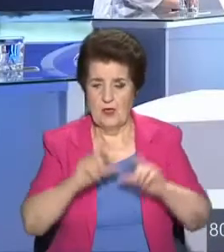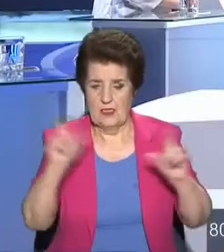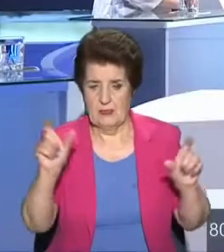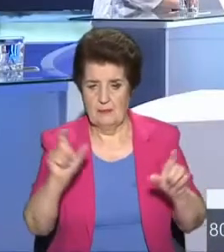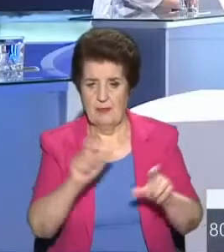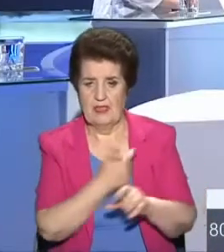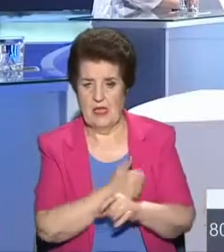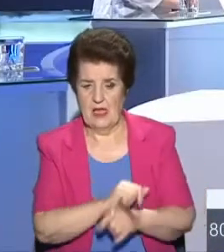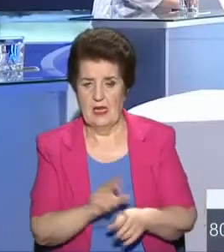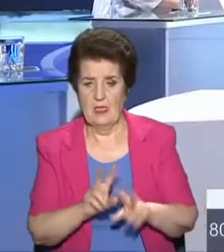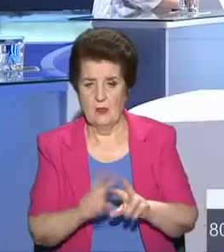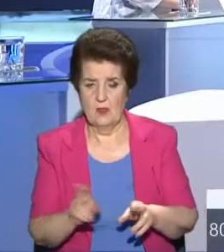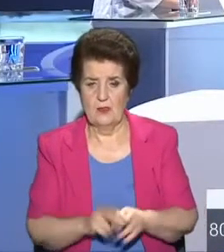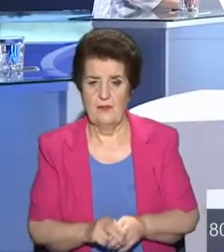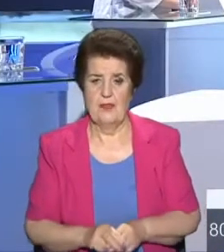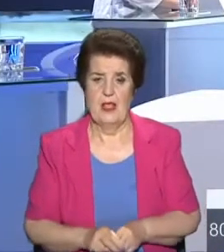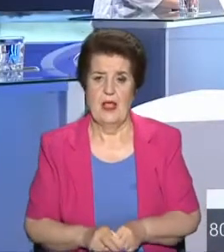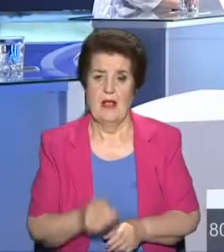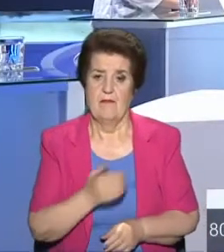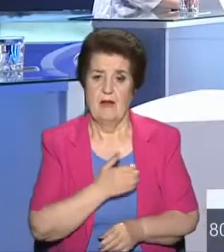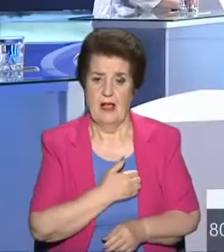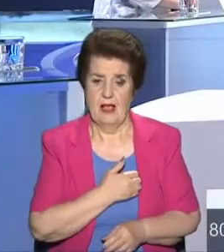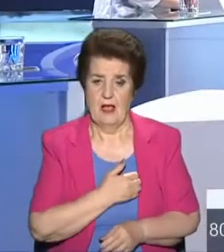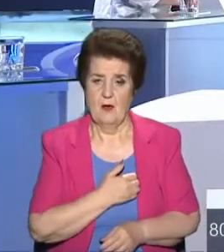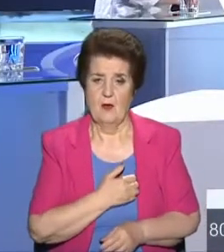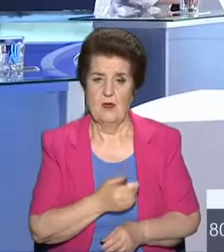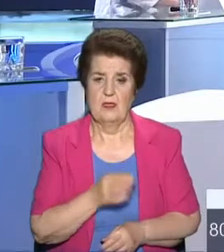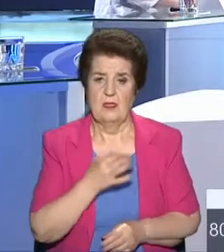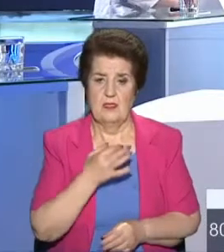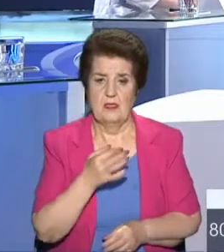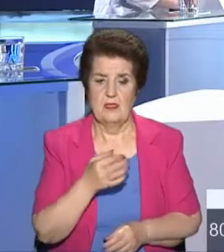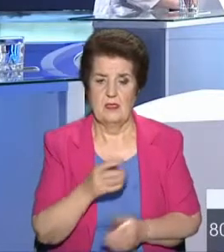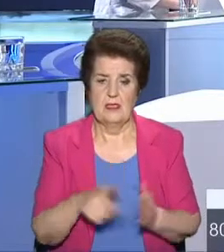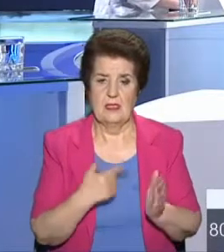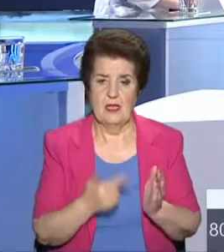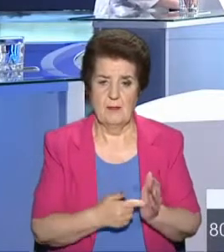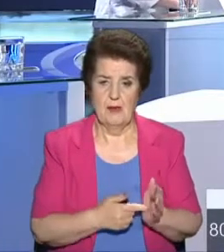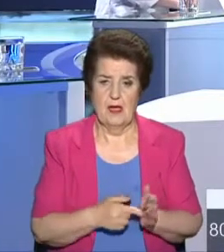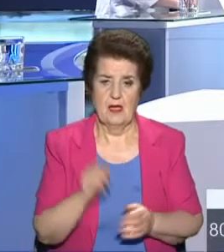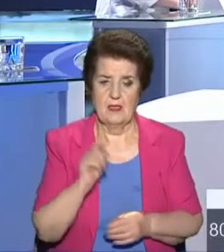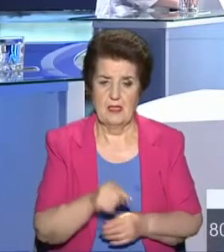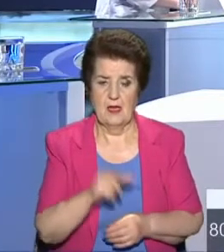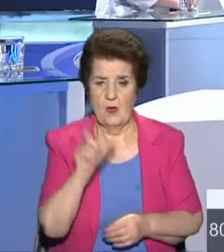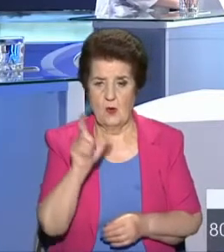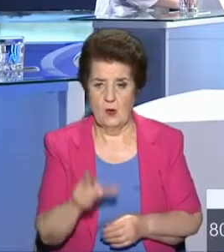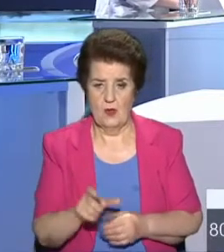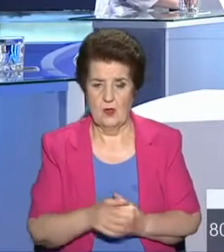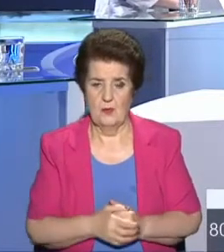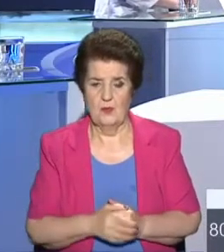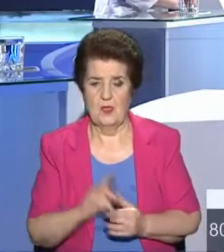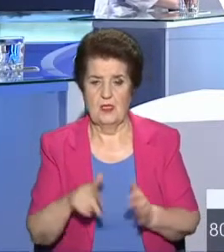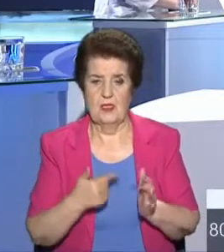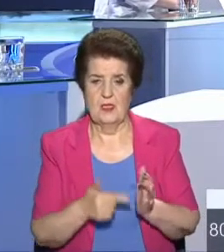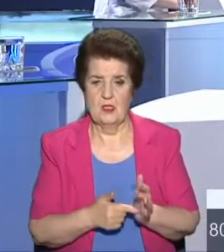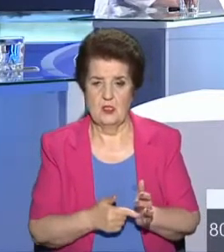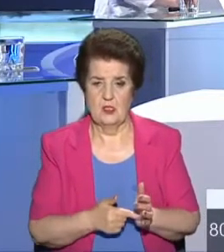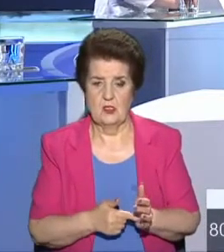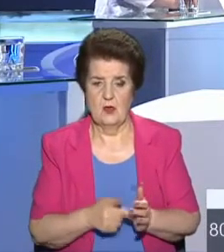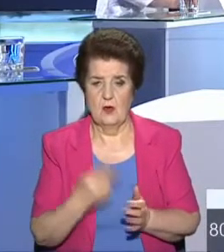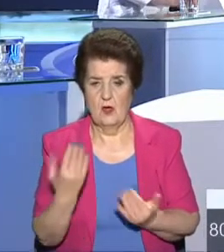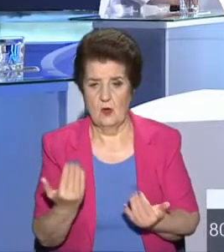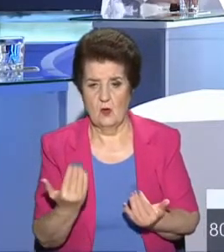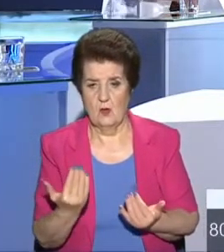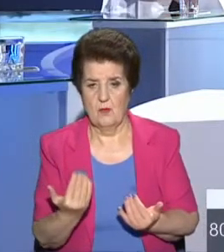am repetat întrebarea vreau să punem totuși pe post întrebarea de la un locuitor din Municipiul Chișinău și răbdare nu